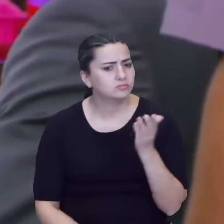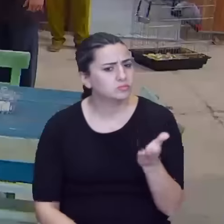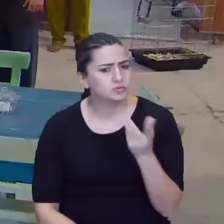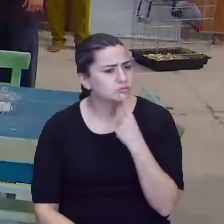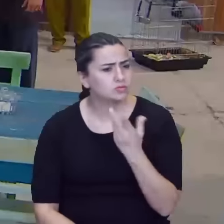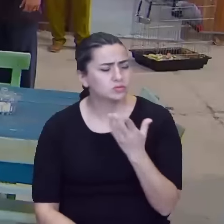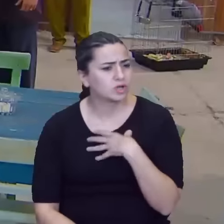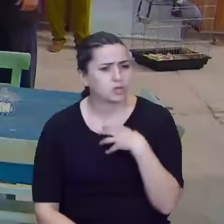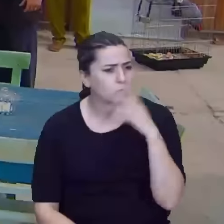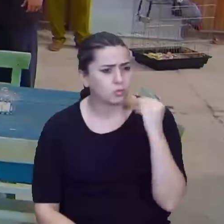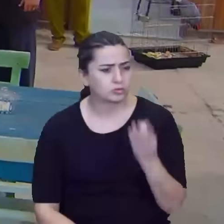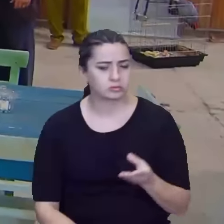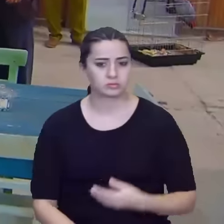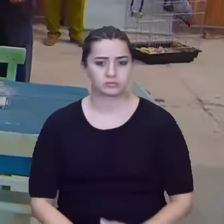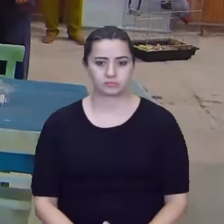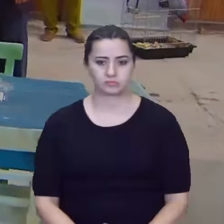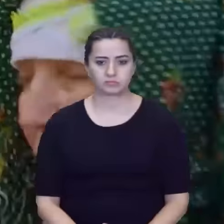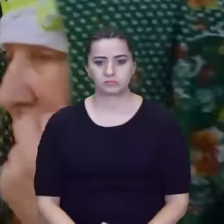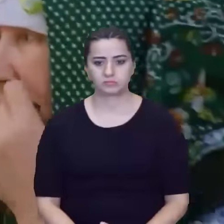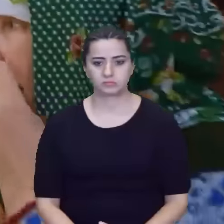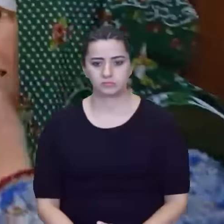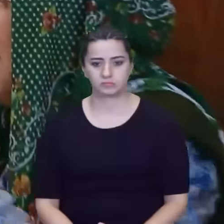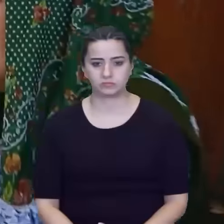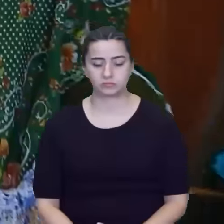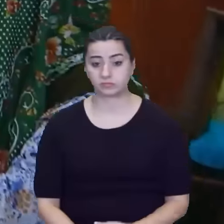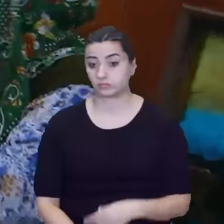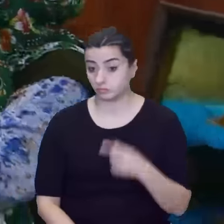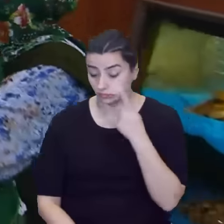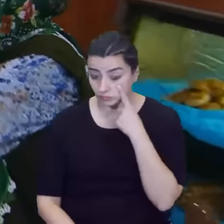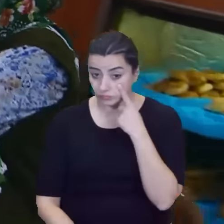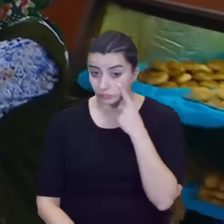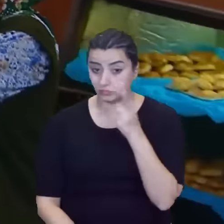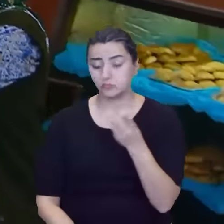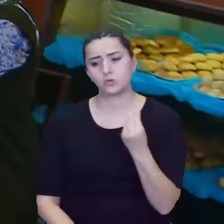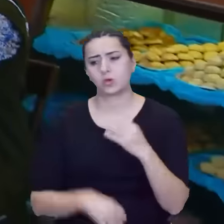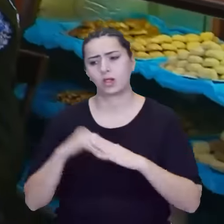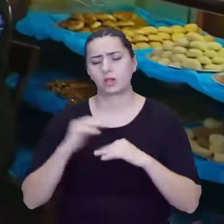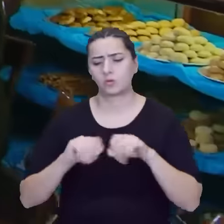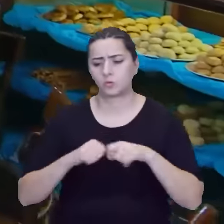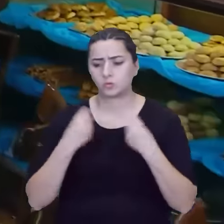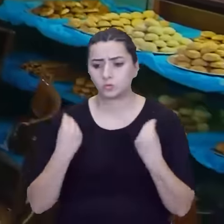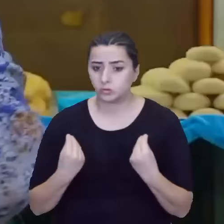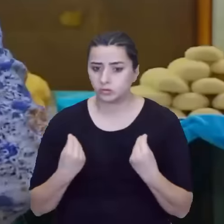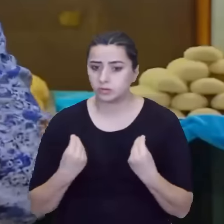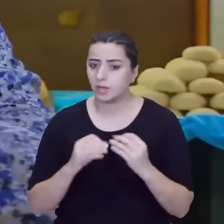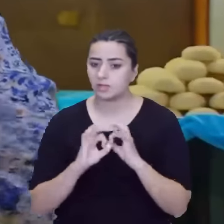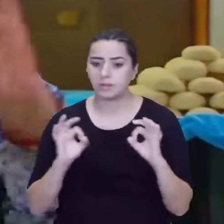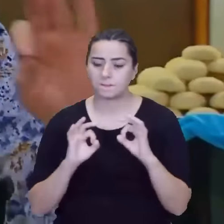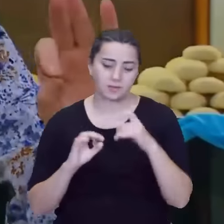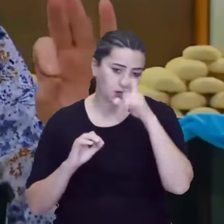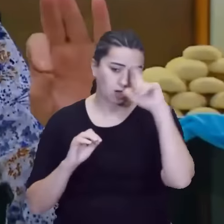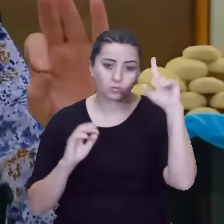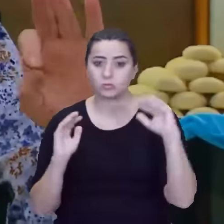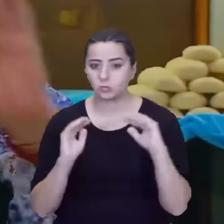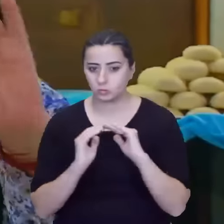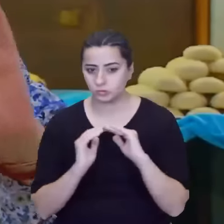mu bu? Ne söylüyor diye kendi kendine ya? Sami ile Fato masadalar. Çok güzel yapmışım bu kazagi. Tam kraliçaya